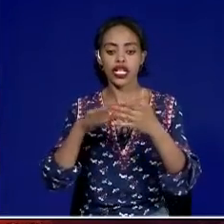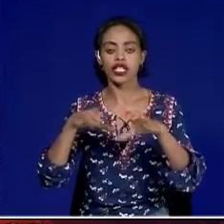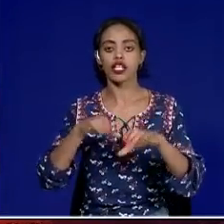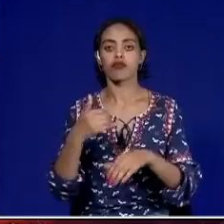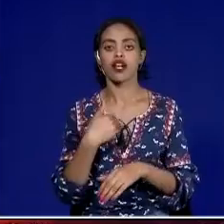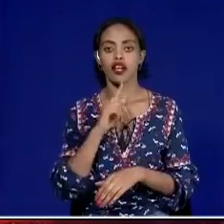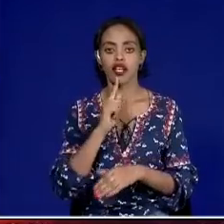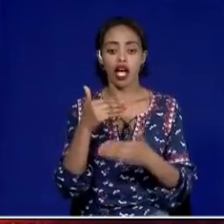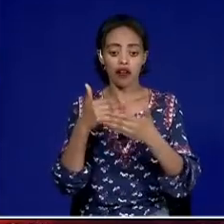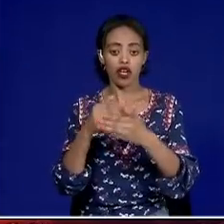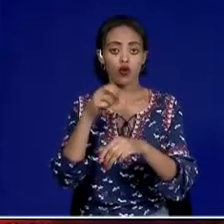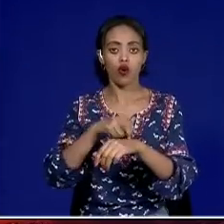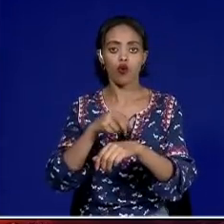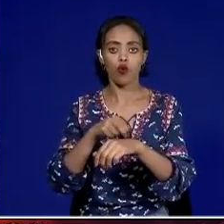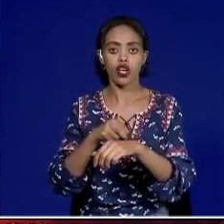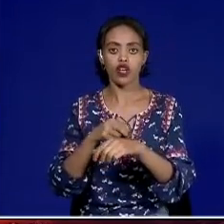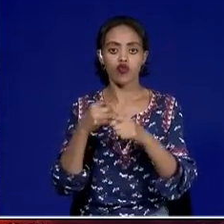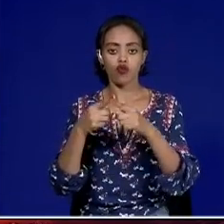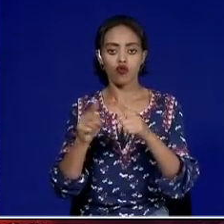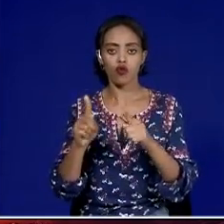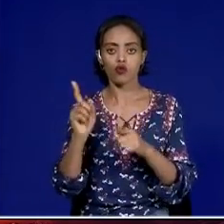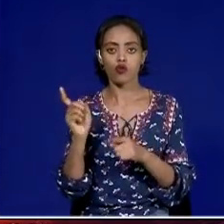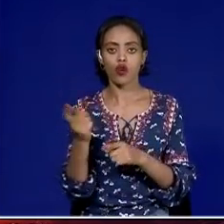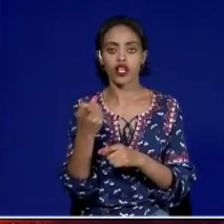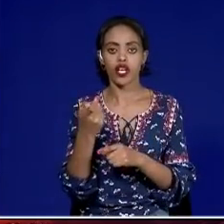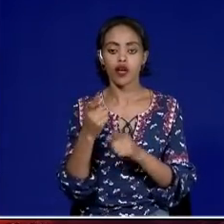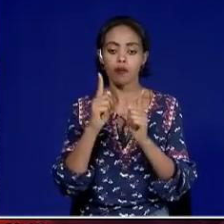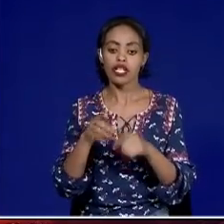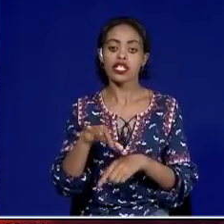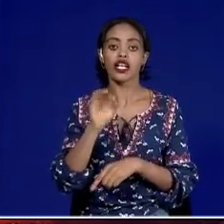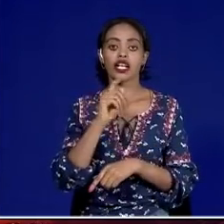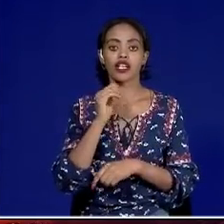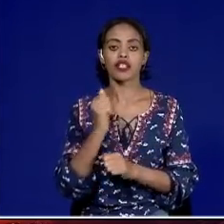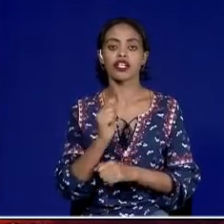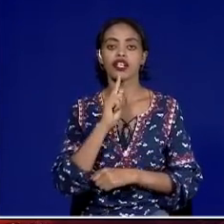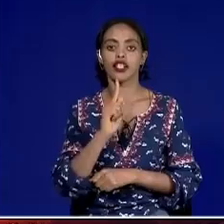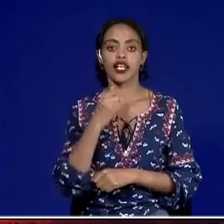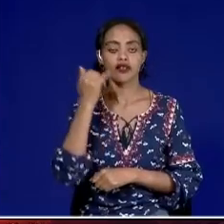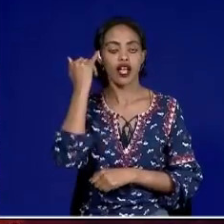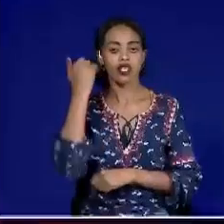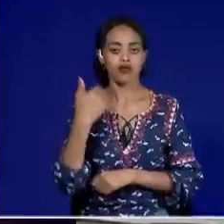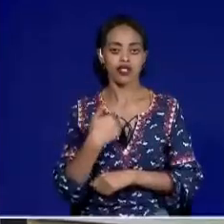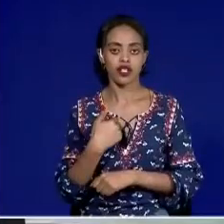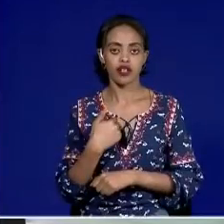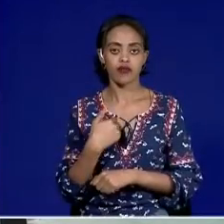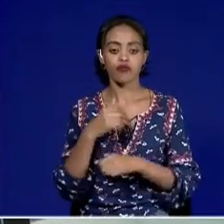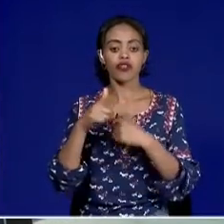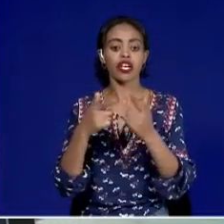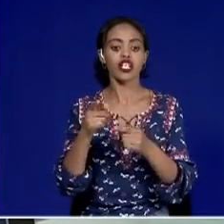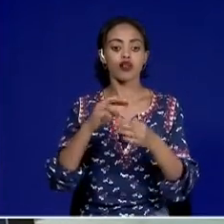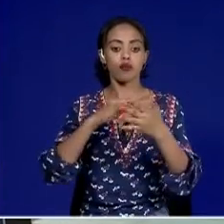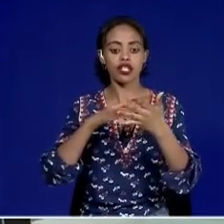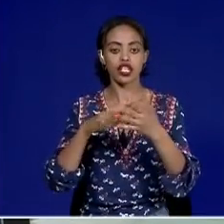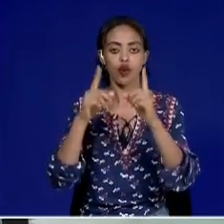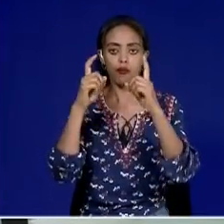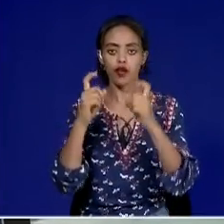ኣለና ማለት እዩ። ኣብ ቀረባዋን ፍሉይ ዝኾነ መለስ ክንረክብ እንኽእል ኢና ንሓስብ ኣለና ማለት እዩ። ከይዲ እቲ መፅናዕታዊ